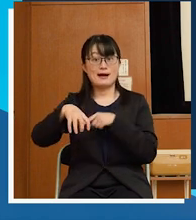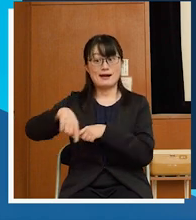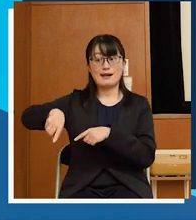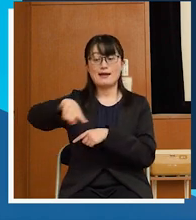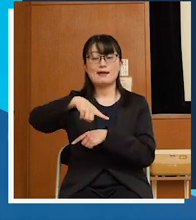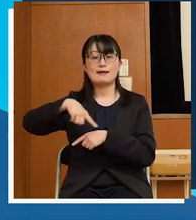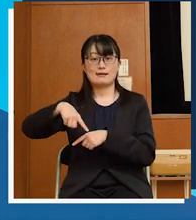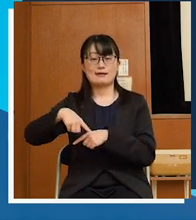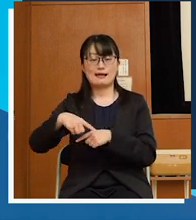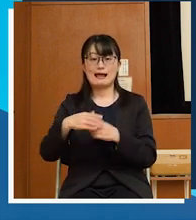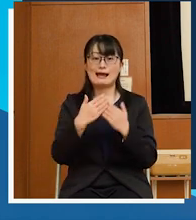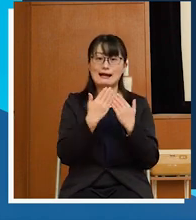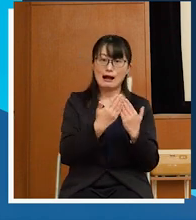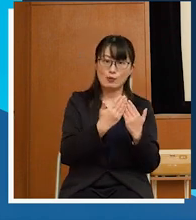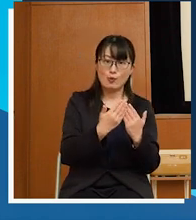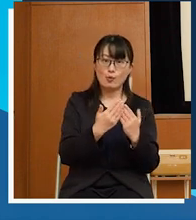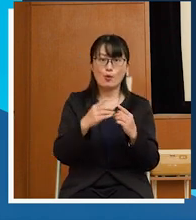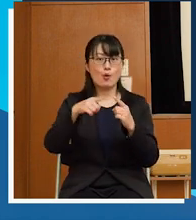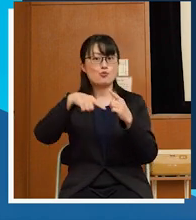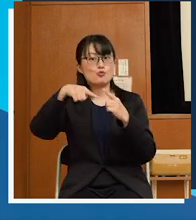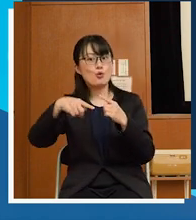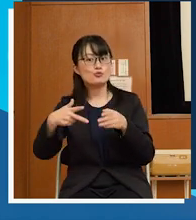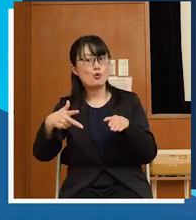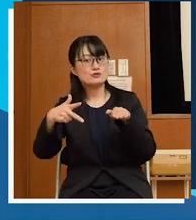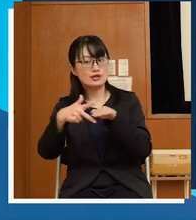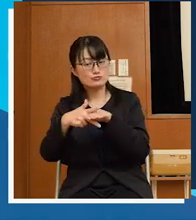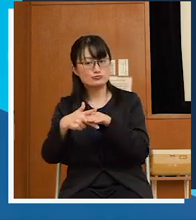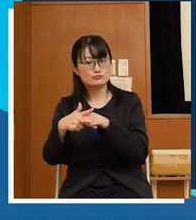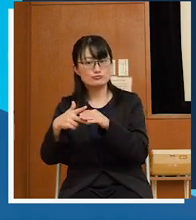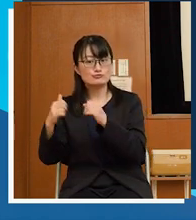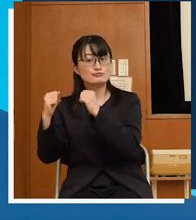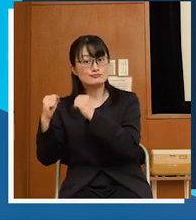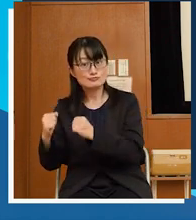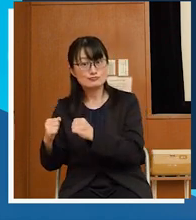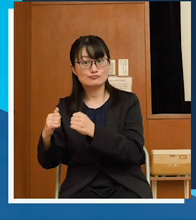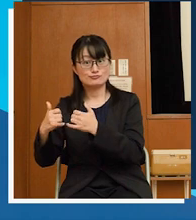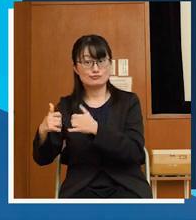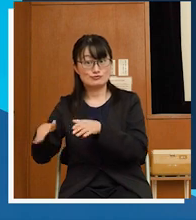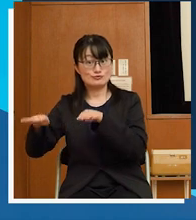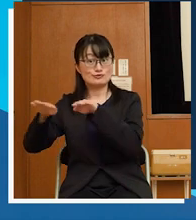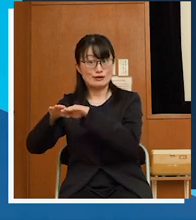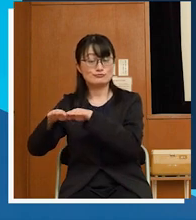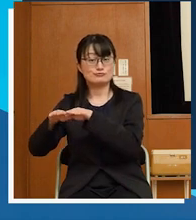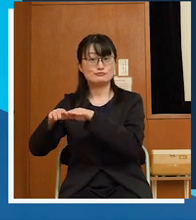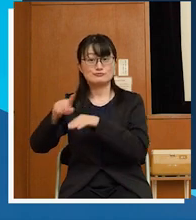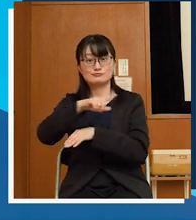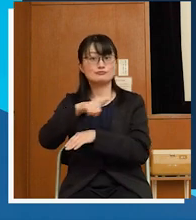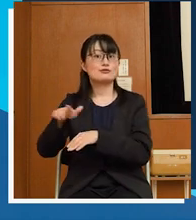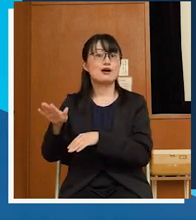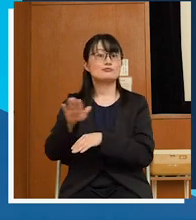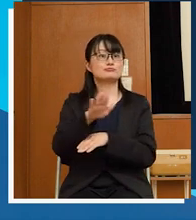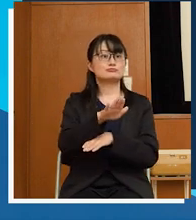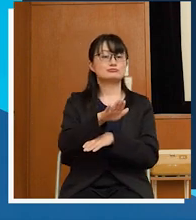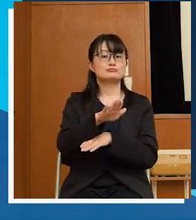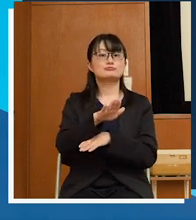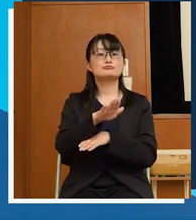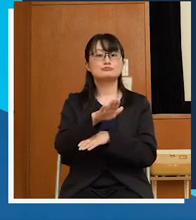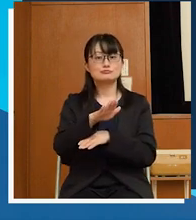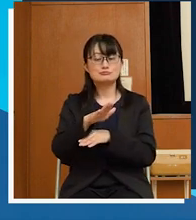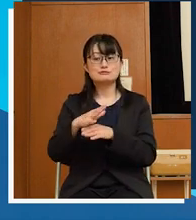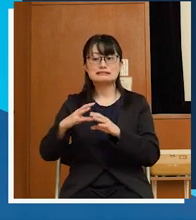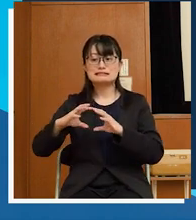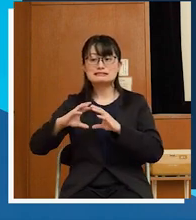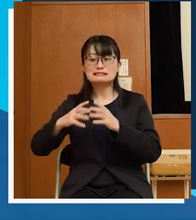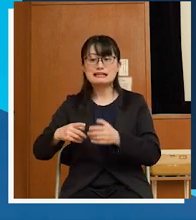学校や公共施設などえ住宅が数多く存在していて周辺住民に深刻な影響を及ぼす世界一危険な